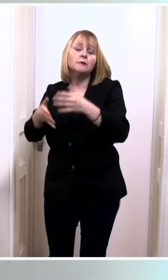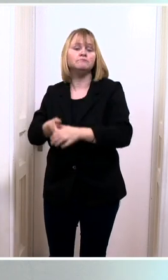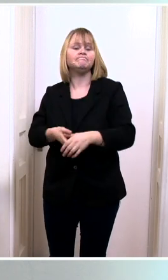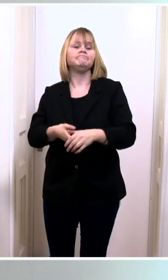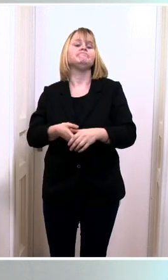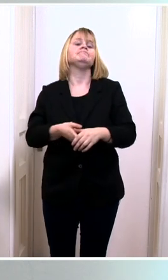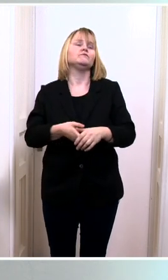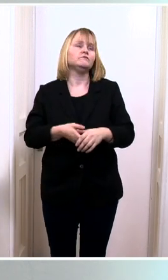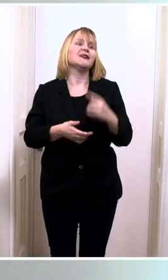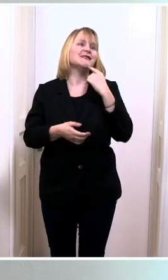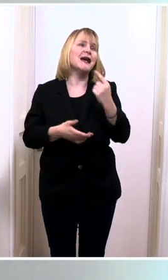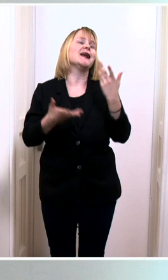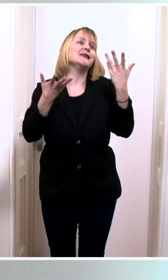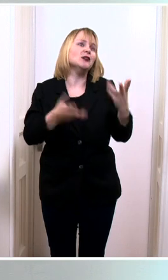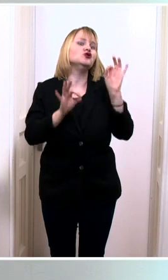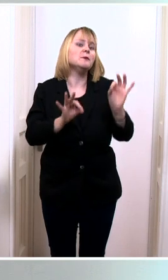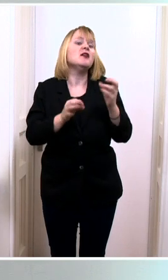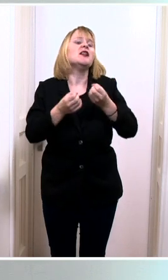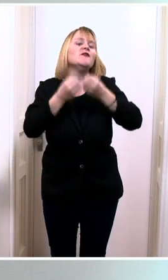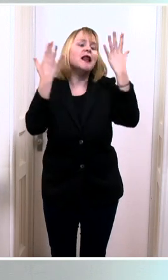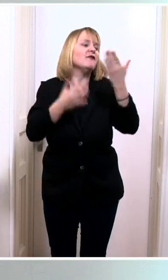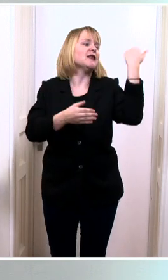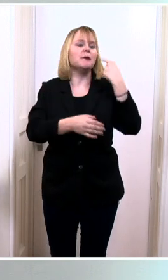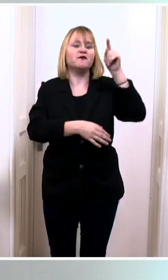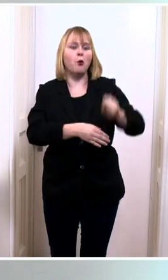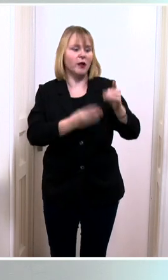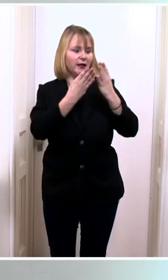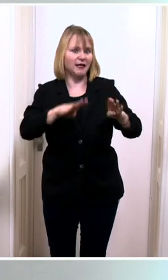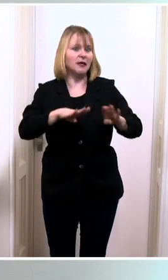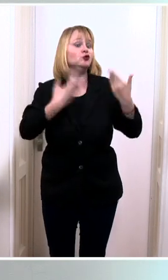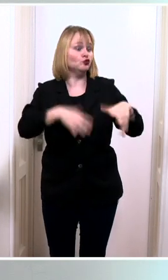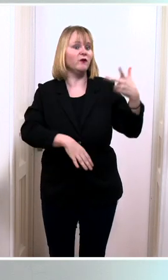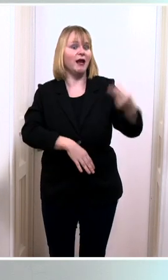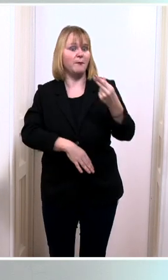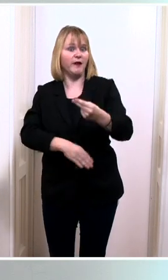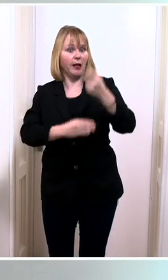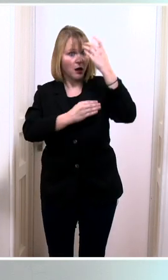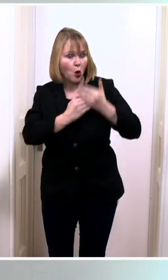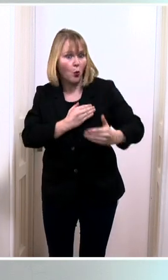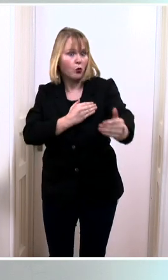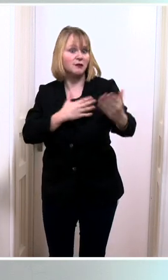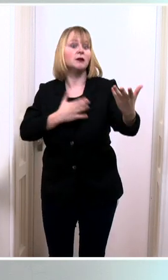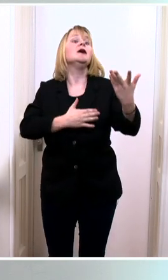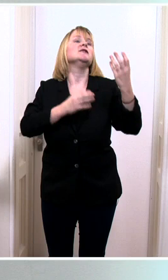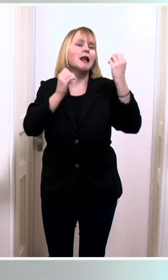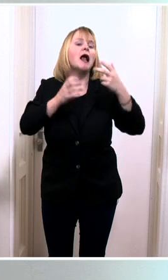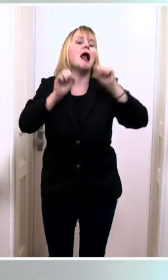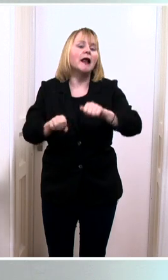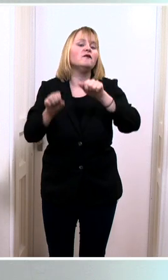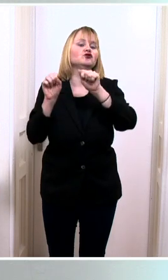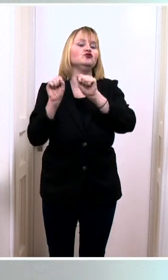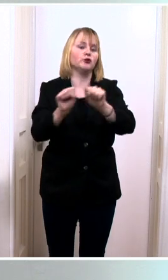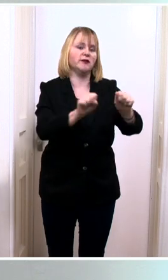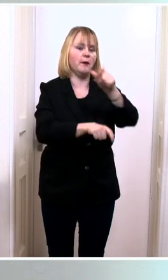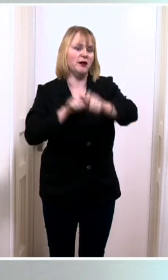hat die Ware. Natürlich hätte man, wenn man im Dezember geimpft hätte, hätte man natürlich einiges verhindern können. Aber es ist ganz klar, das